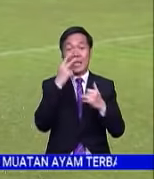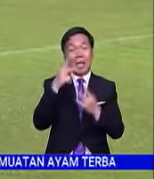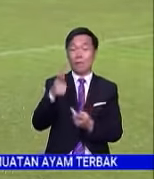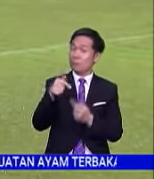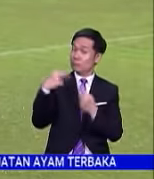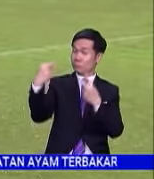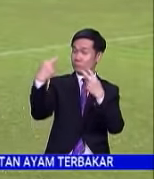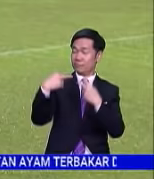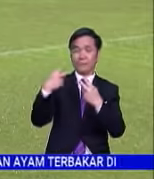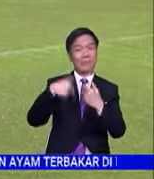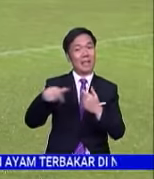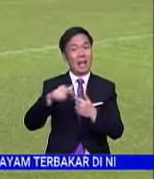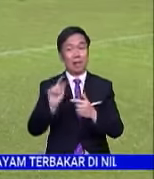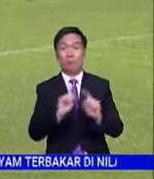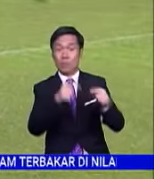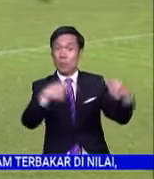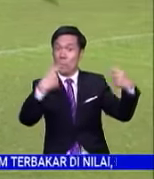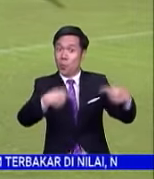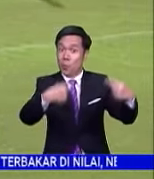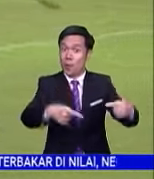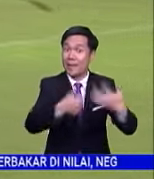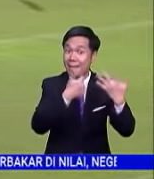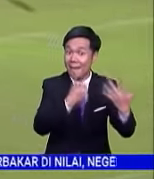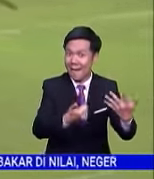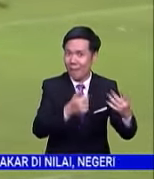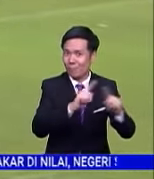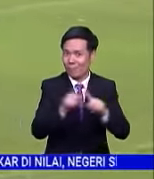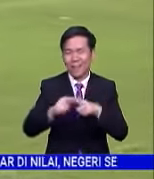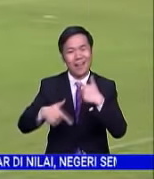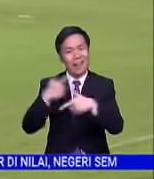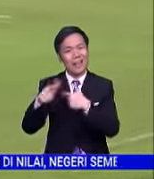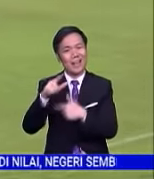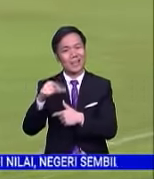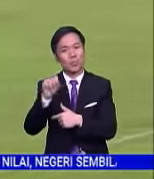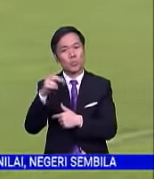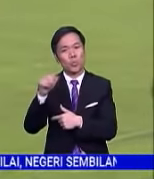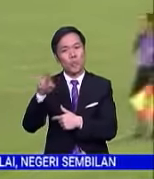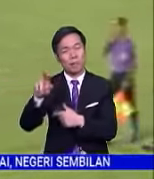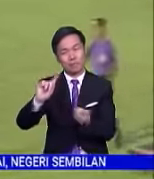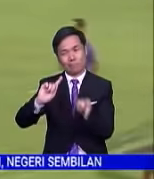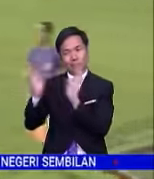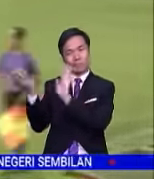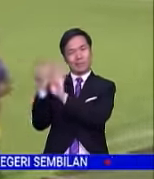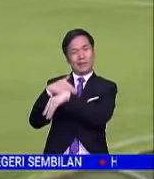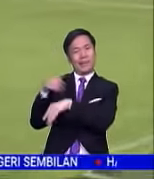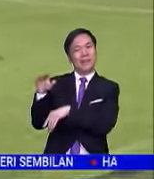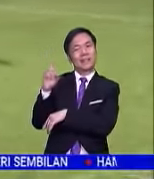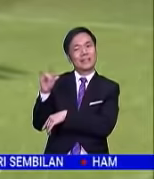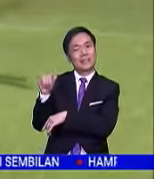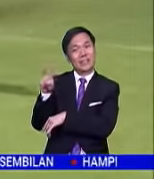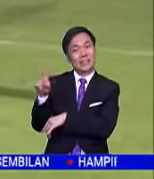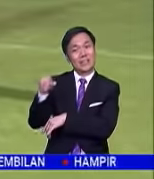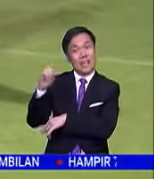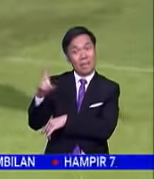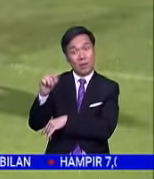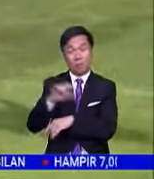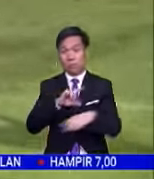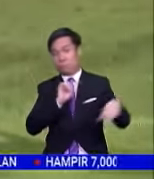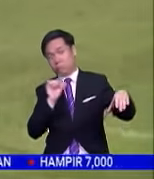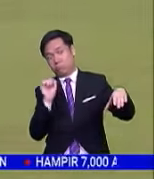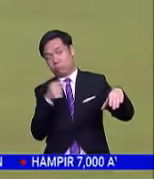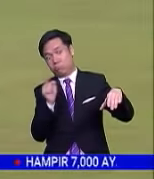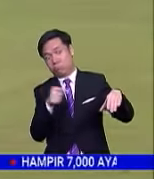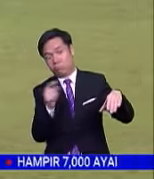beliau yang diturunkan dalam 6 perlawanan di Liga Super menggantikan David Da Silva yang mengalami kecederaan berjaya meledak